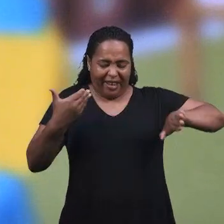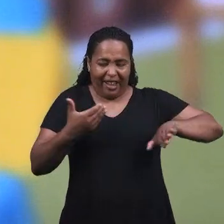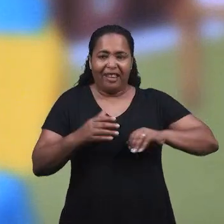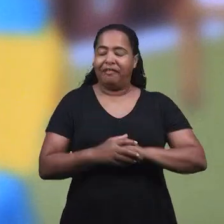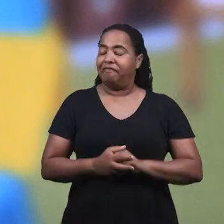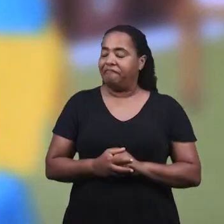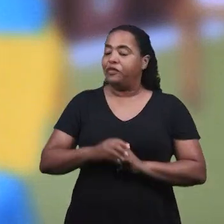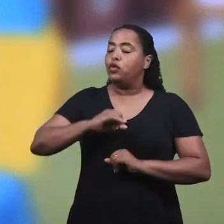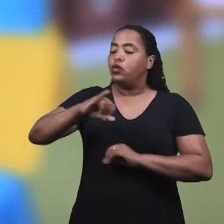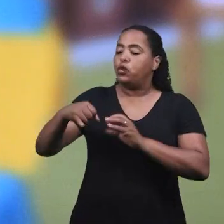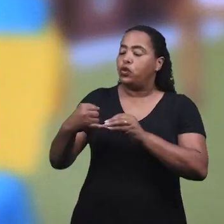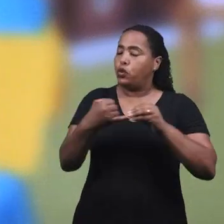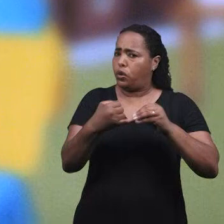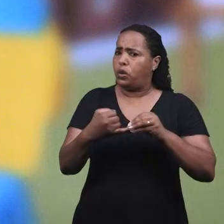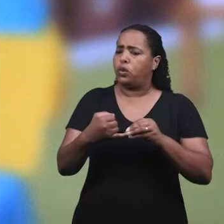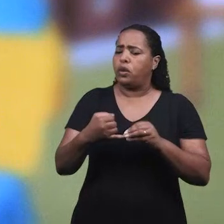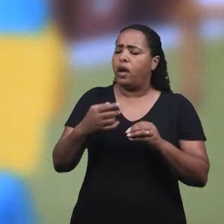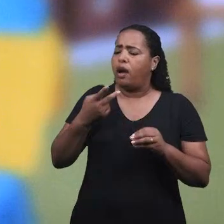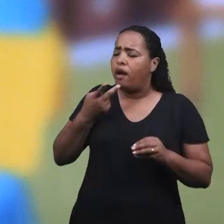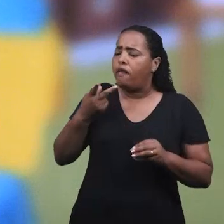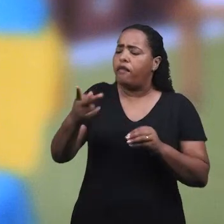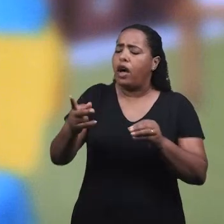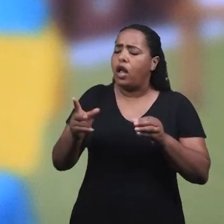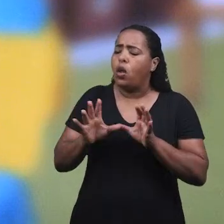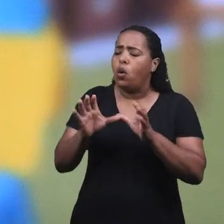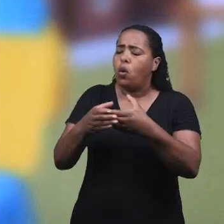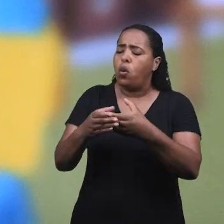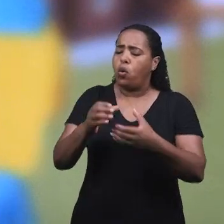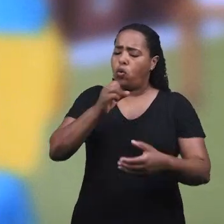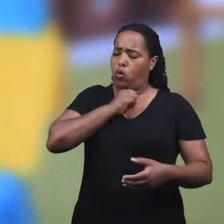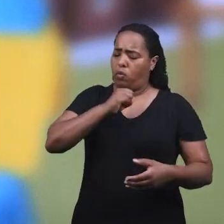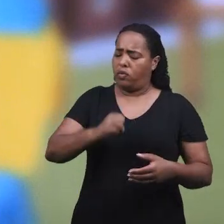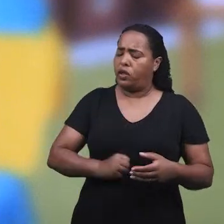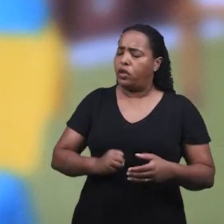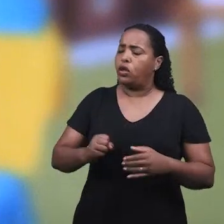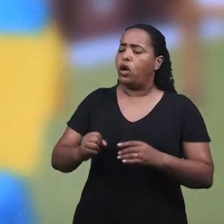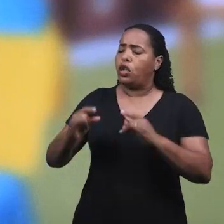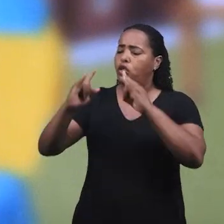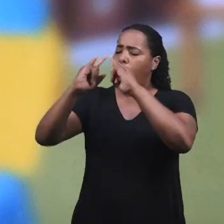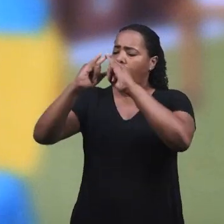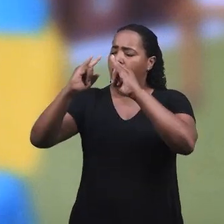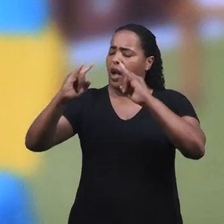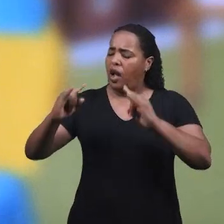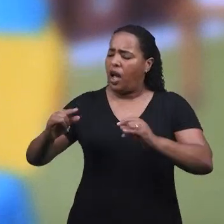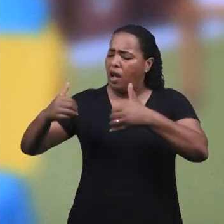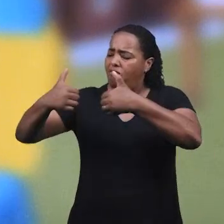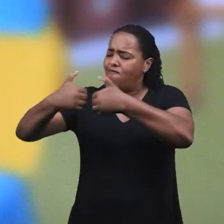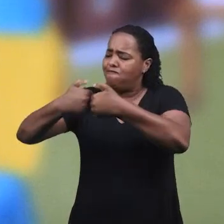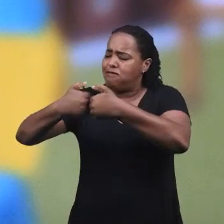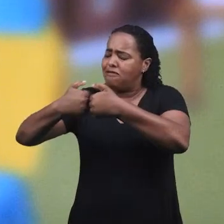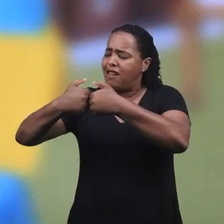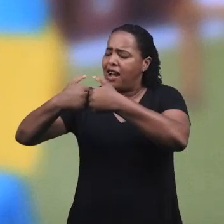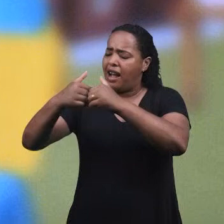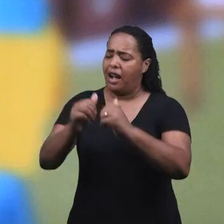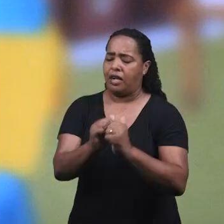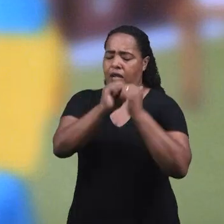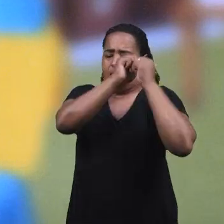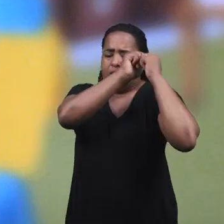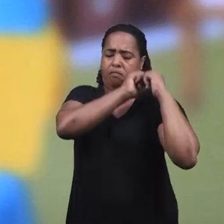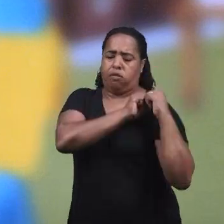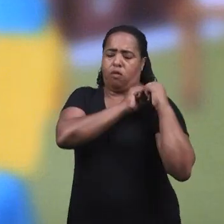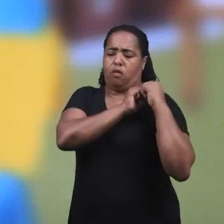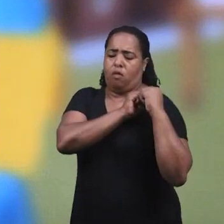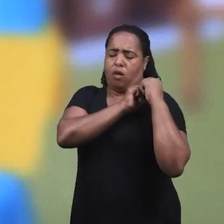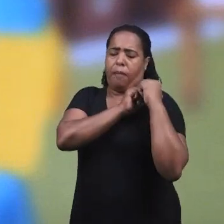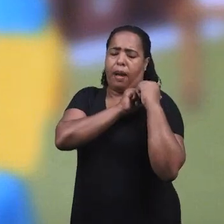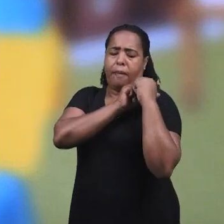Josué a dit au sacrificateur de lever l'arche du Seigneur, qu'elle puisse aller devant le